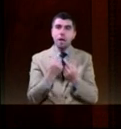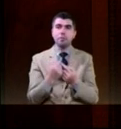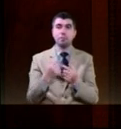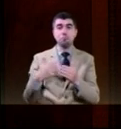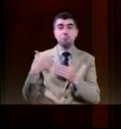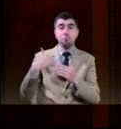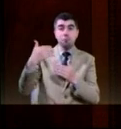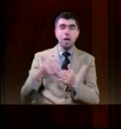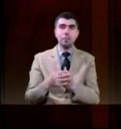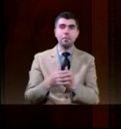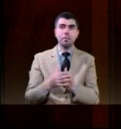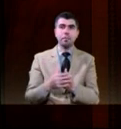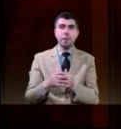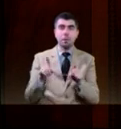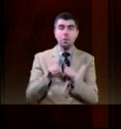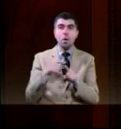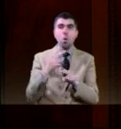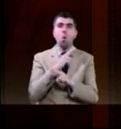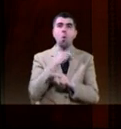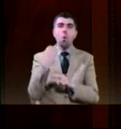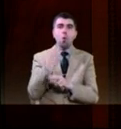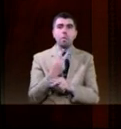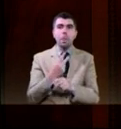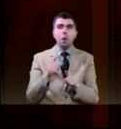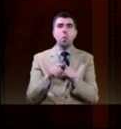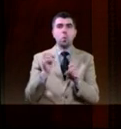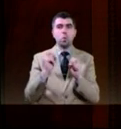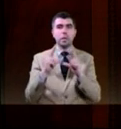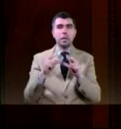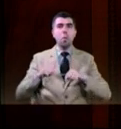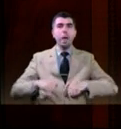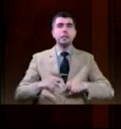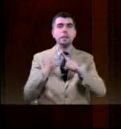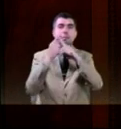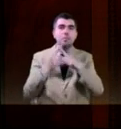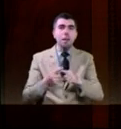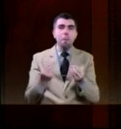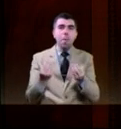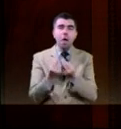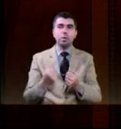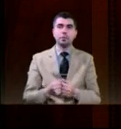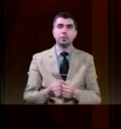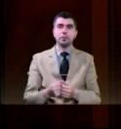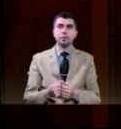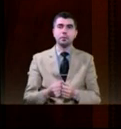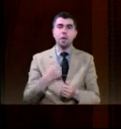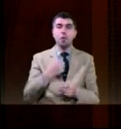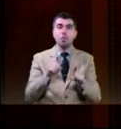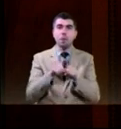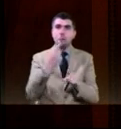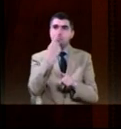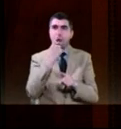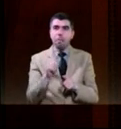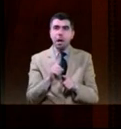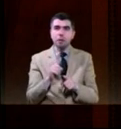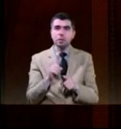ومن بعد الارسائر هذاك بطلب منا حنا وبالمساعده ديال السي نزار بارك الله يجزيه بخير. وهذه راه ماشي ما غاتعجبكمش ولكن راها